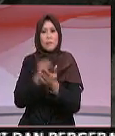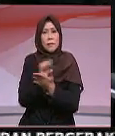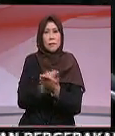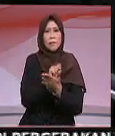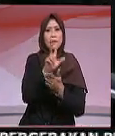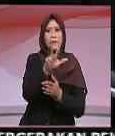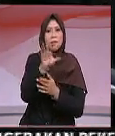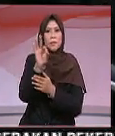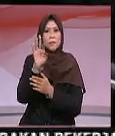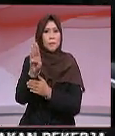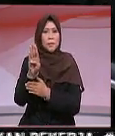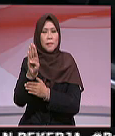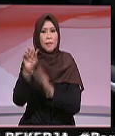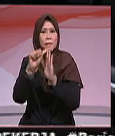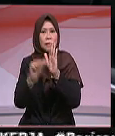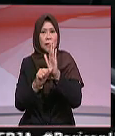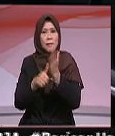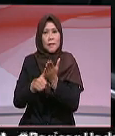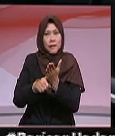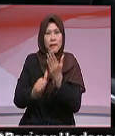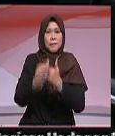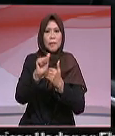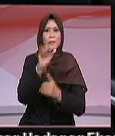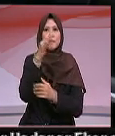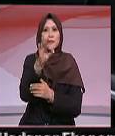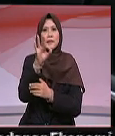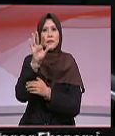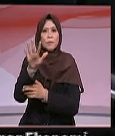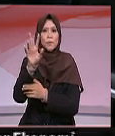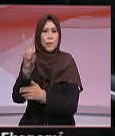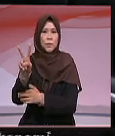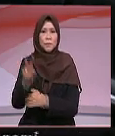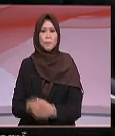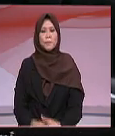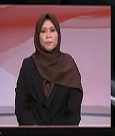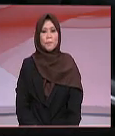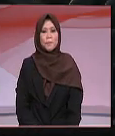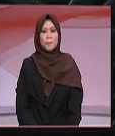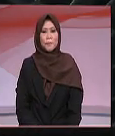Seksyen 39B Akta Dadah Berbahaya 1952.